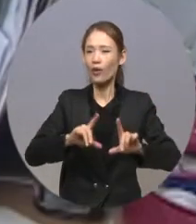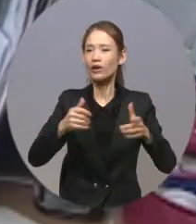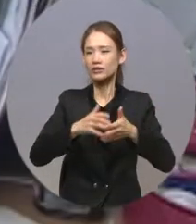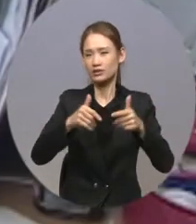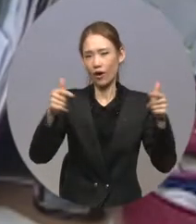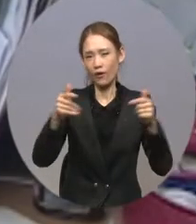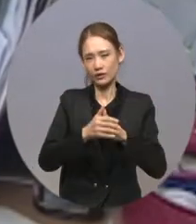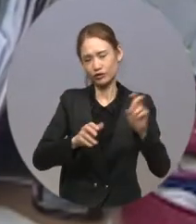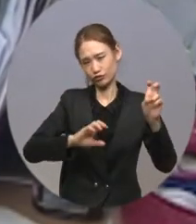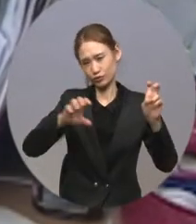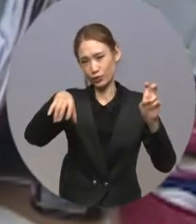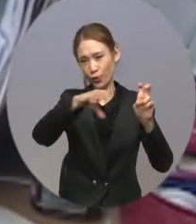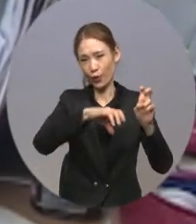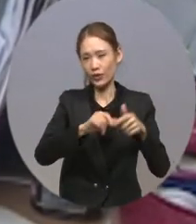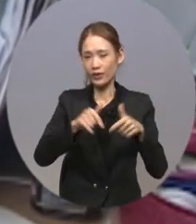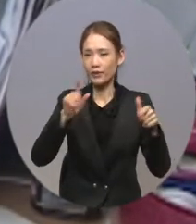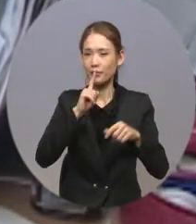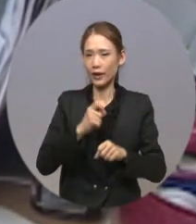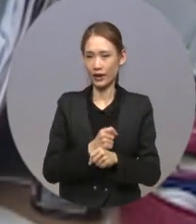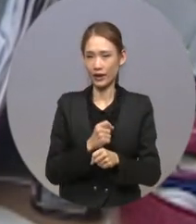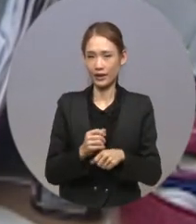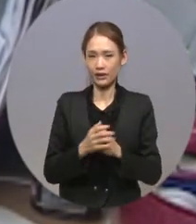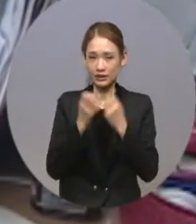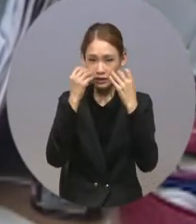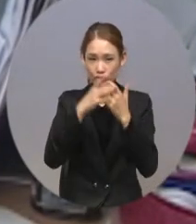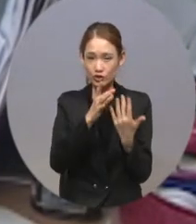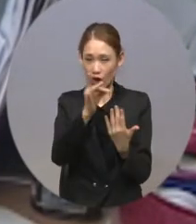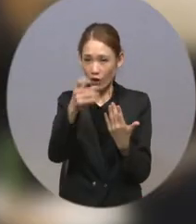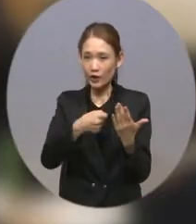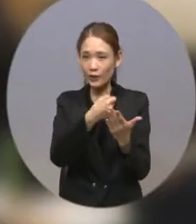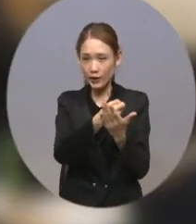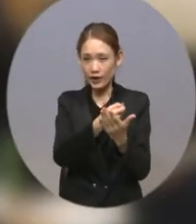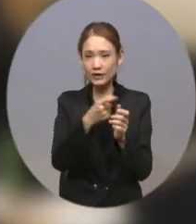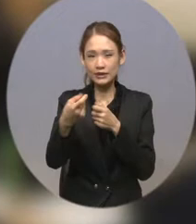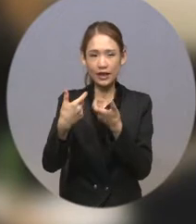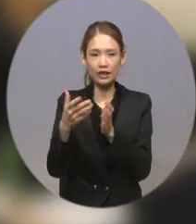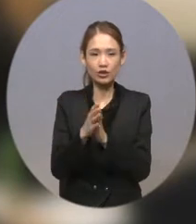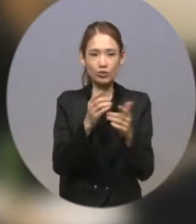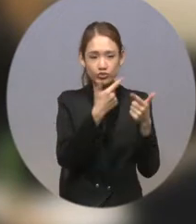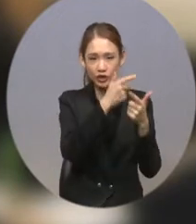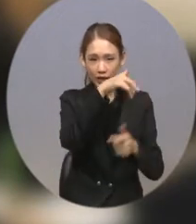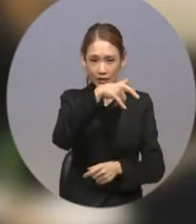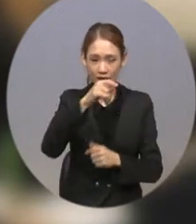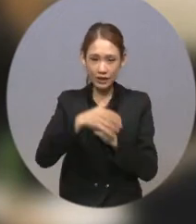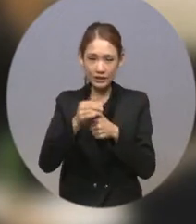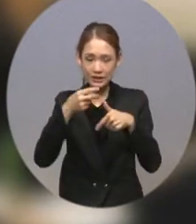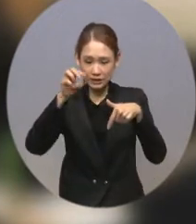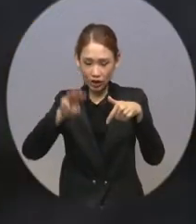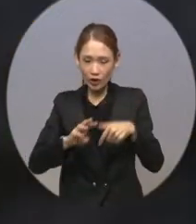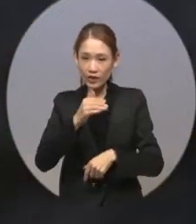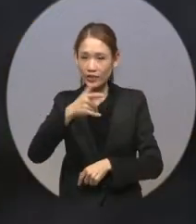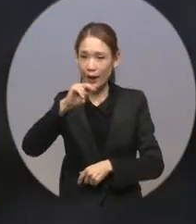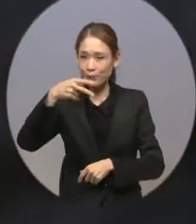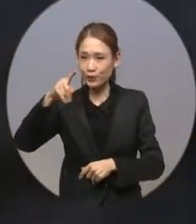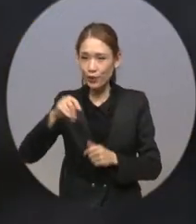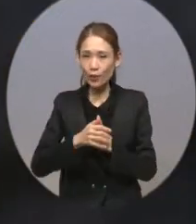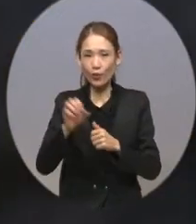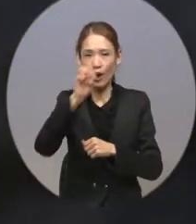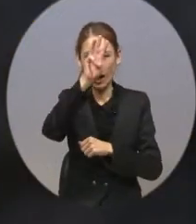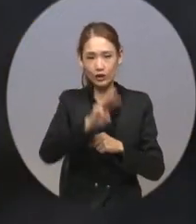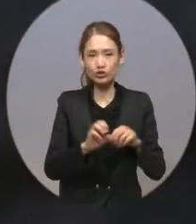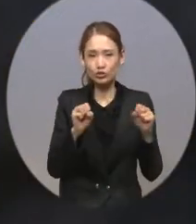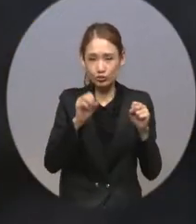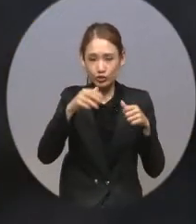24일 밝혔습니다 신규 선정된 지자체는 부산 기장군 인천 남동구 광주 북구